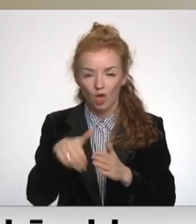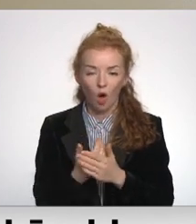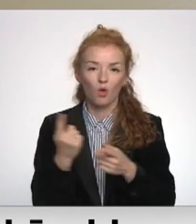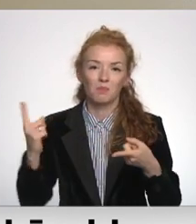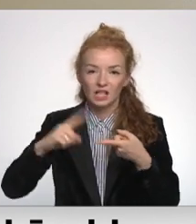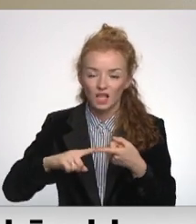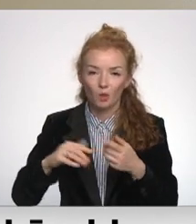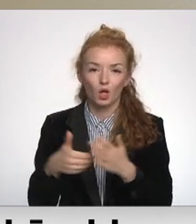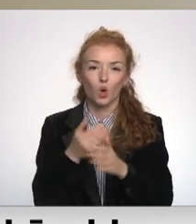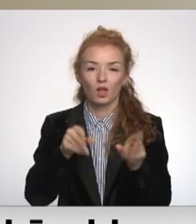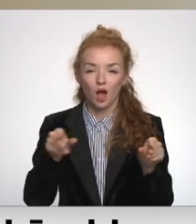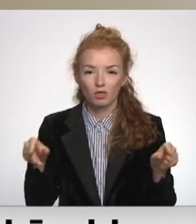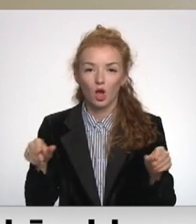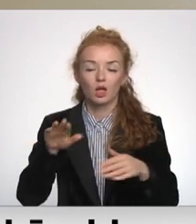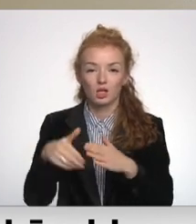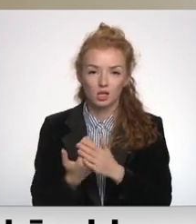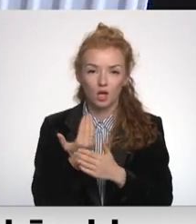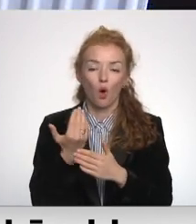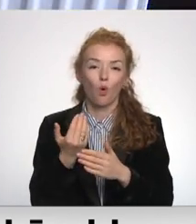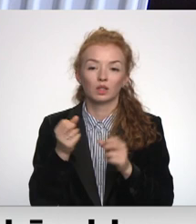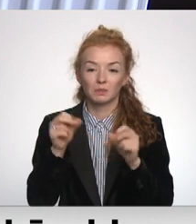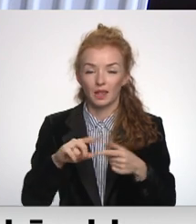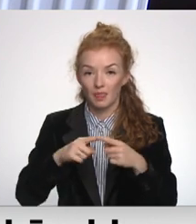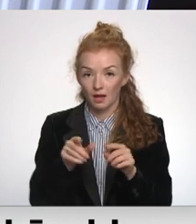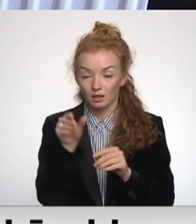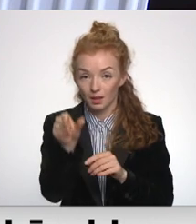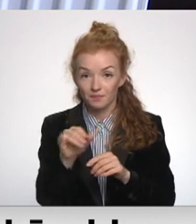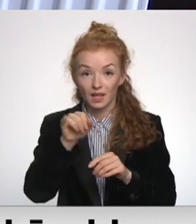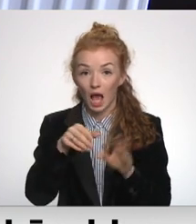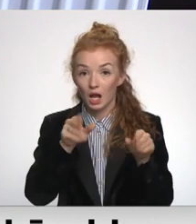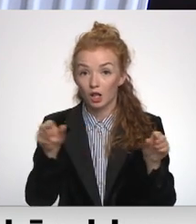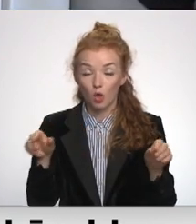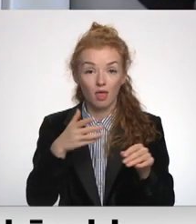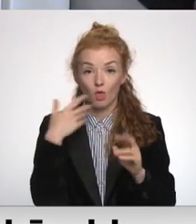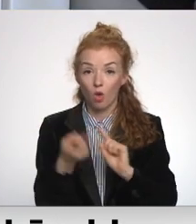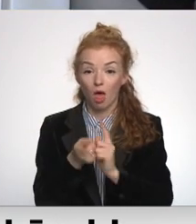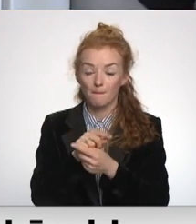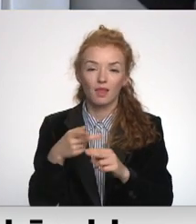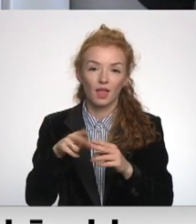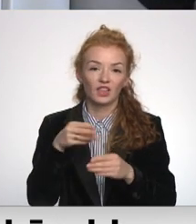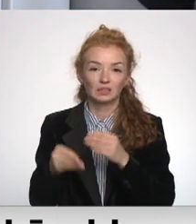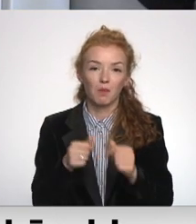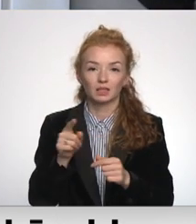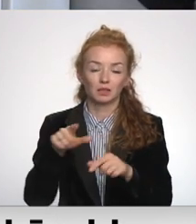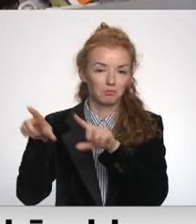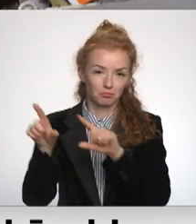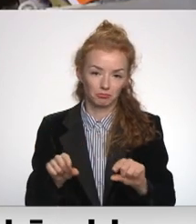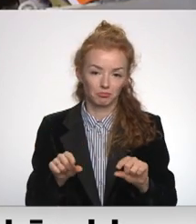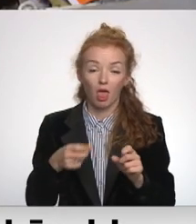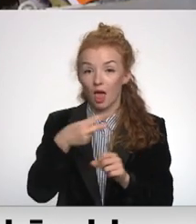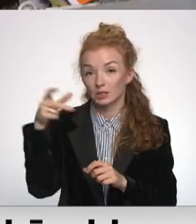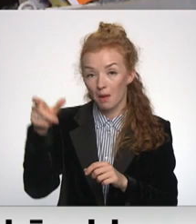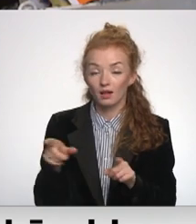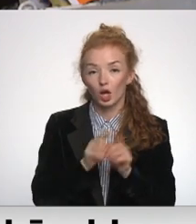jauna radiatora, jauna regulējušā aparatūra. Ja radiatoru dzīvoklī nav jāmaina, tad izmaksas ir krietni mazākas. Eksperti arī